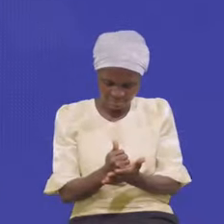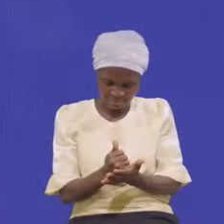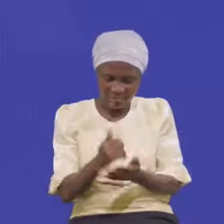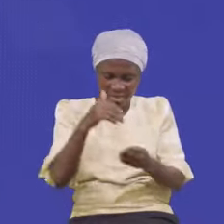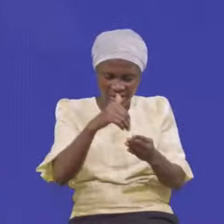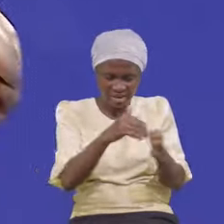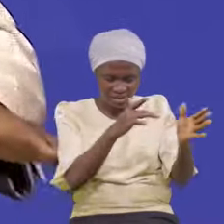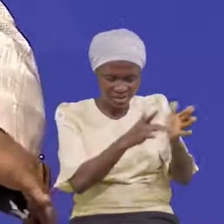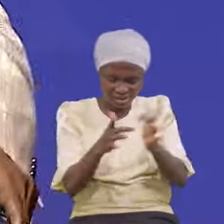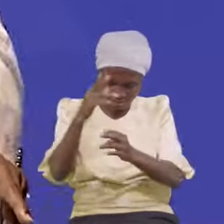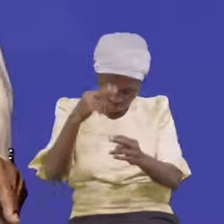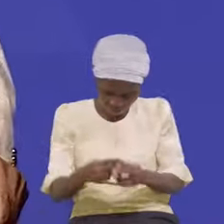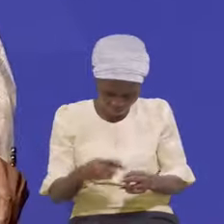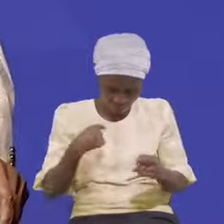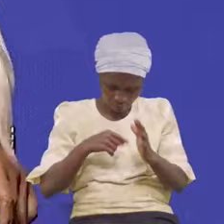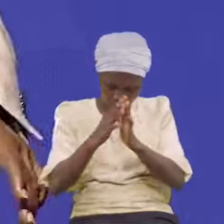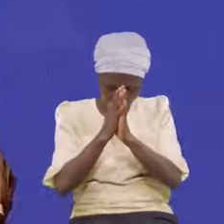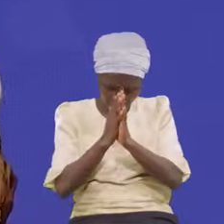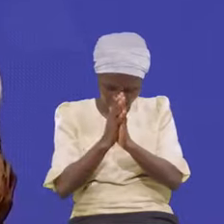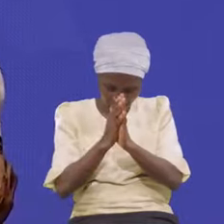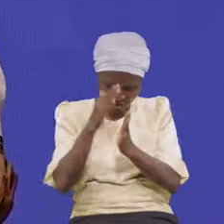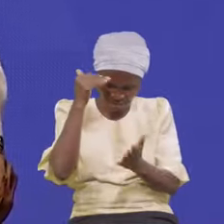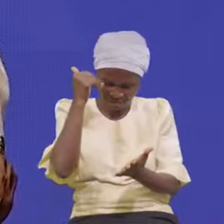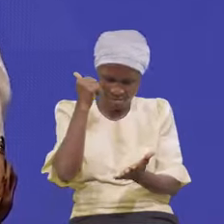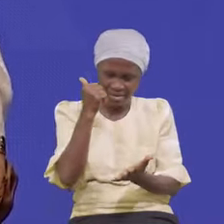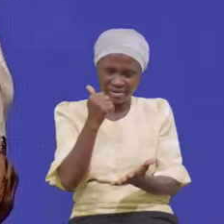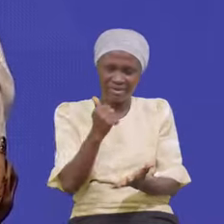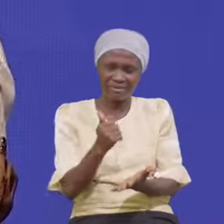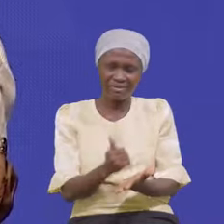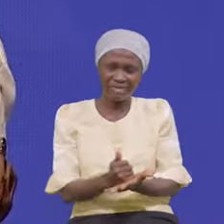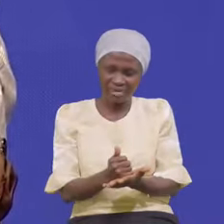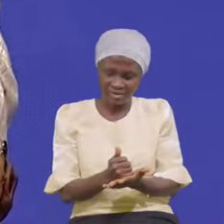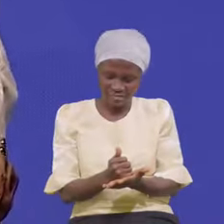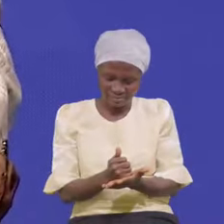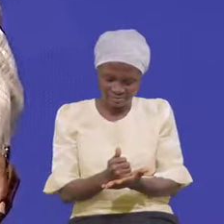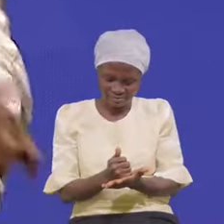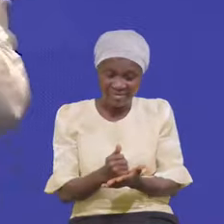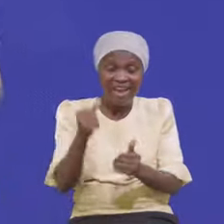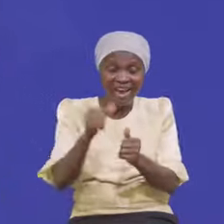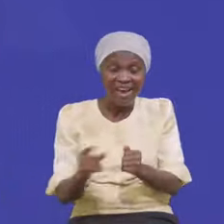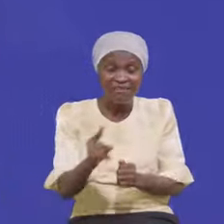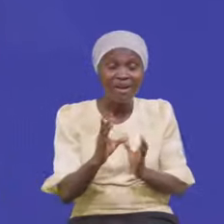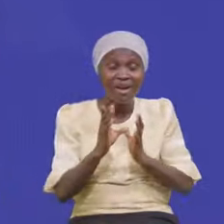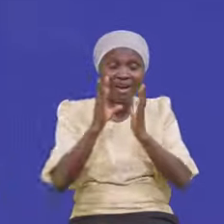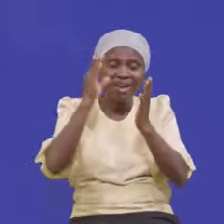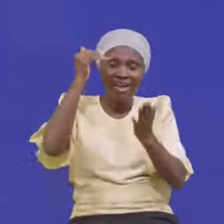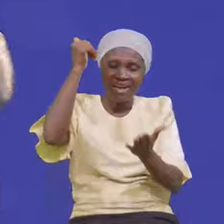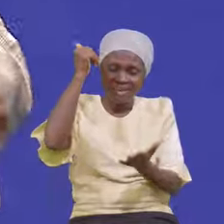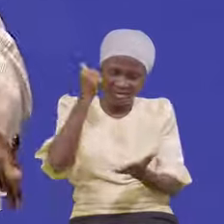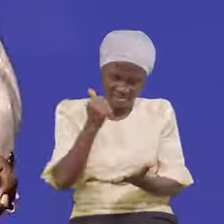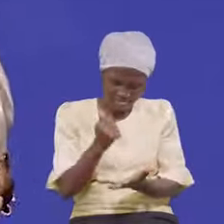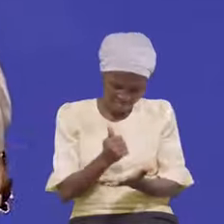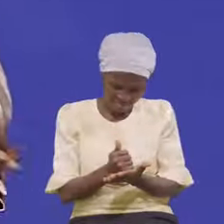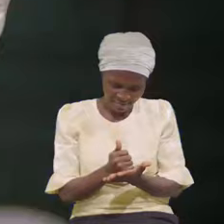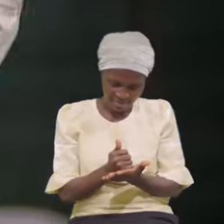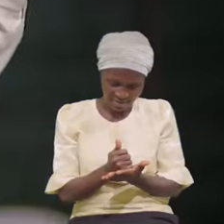jesus name we pray యేసు నామములో ప్రార్థించుచున్నాము తండ్రి and everybody said amen